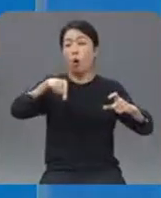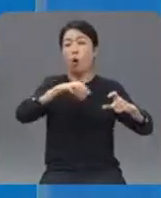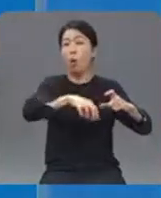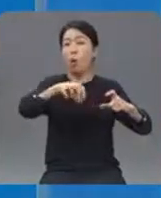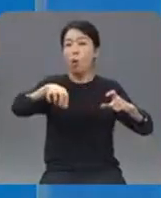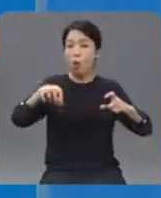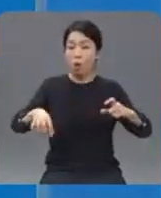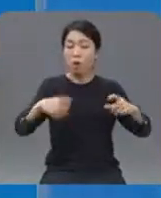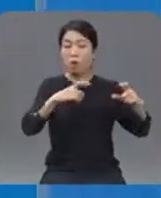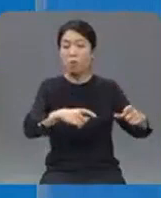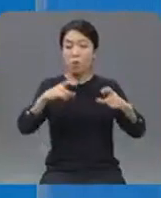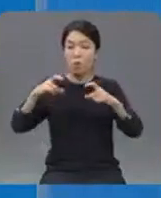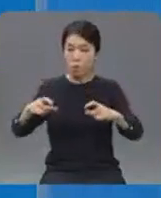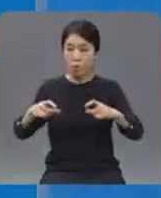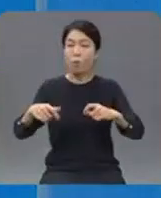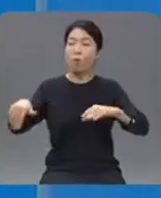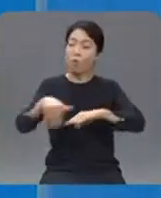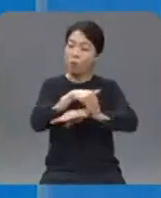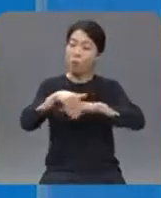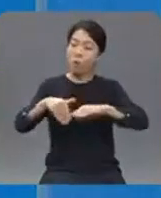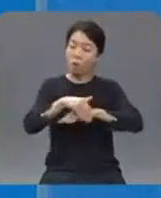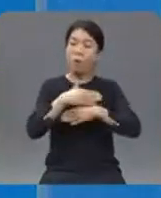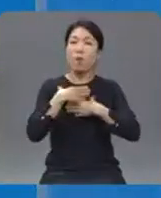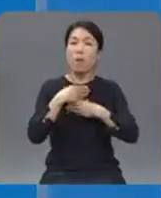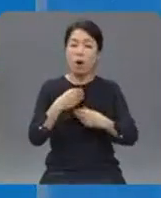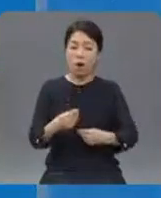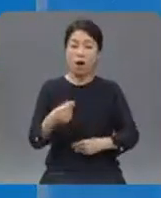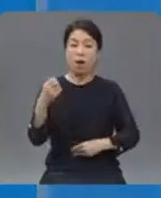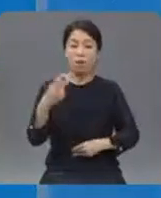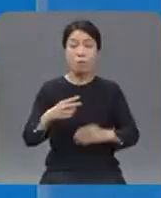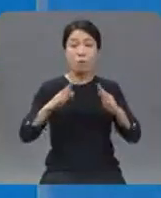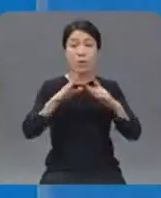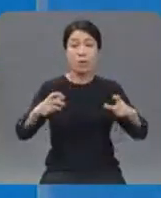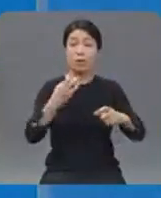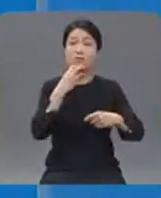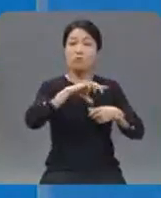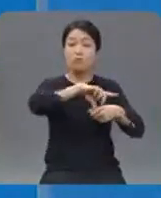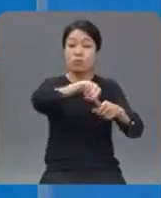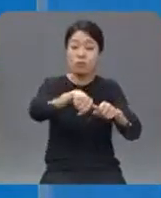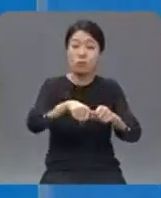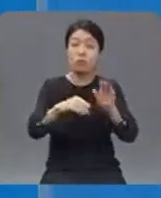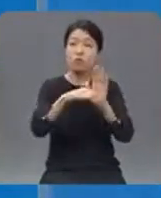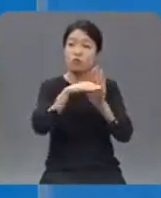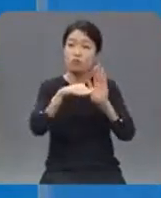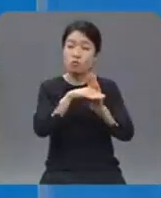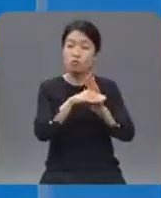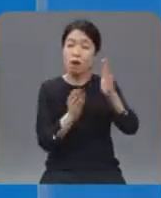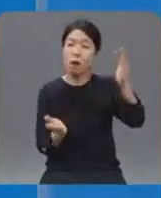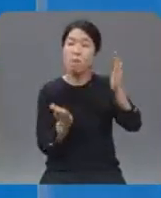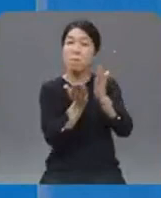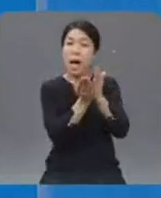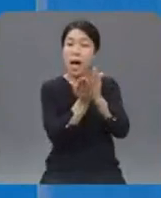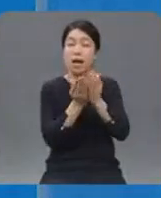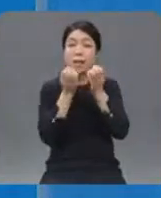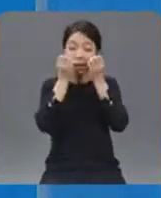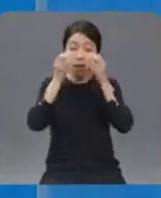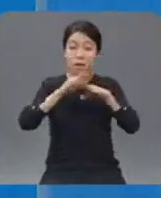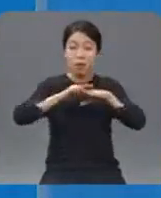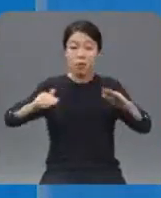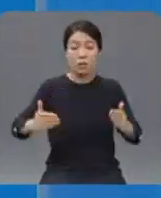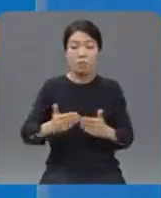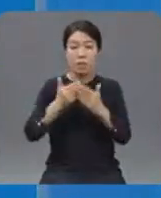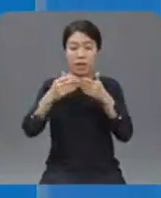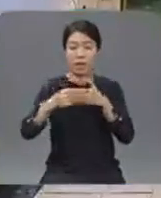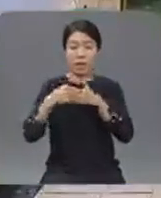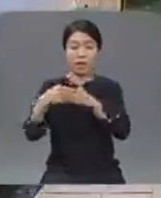어디서나 지역간 접근이 가능하고 전남이 수도권 중부권에 상응하는 새로운